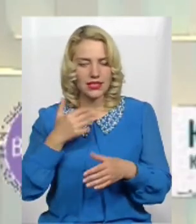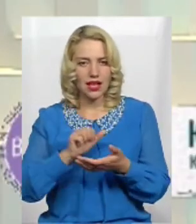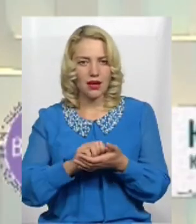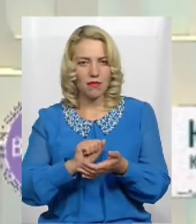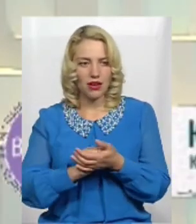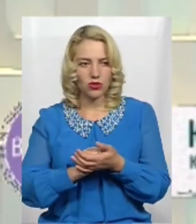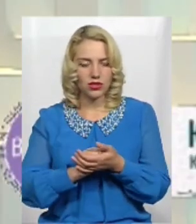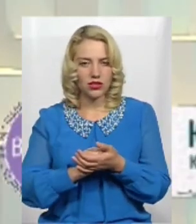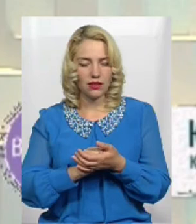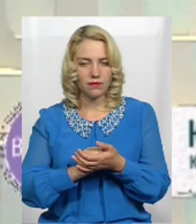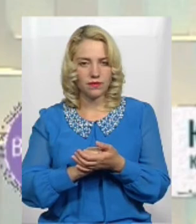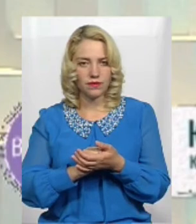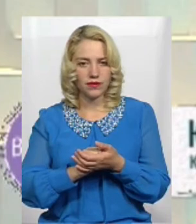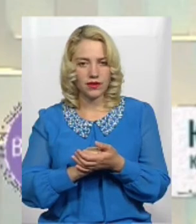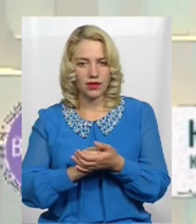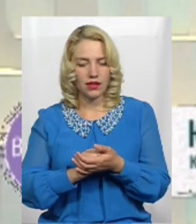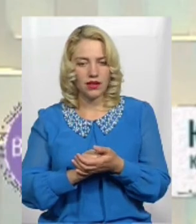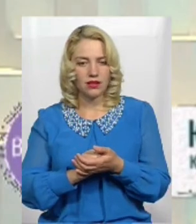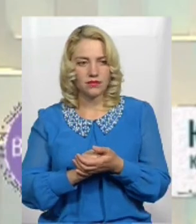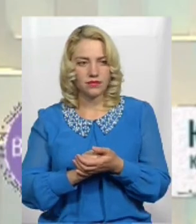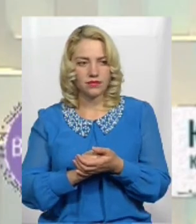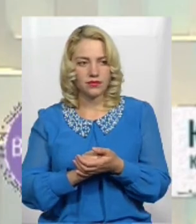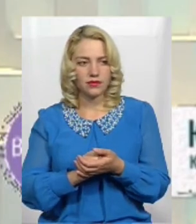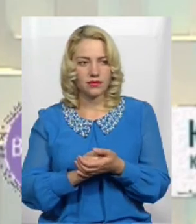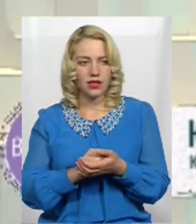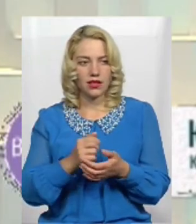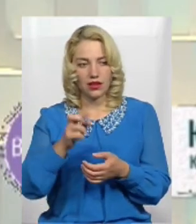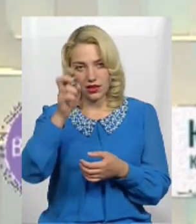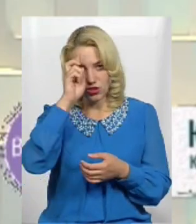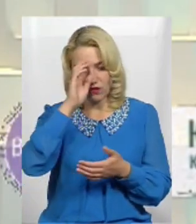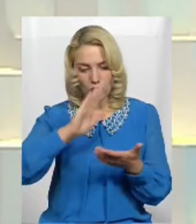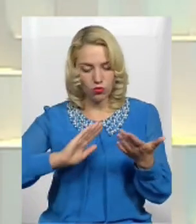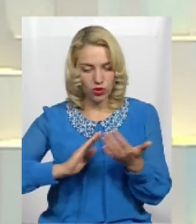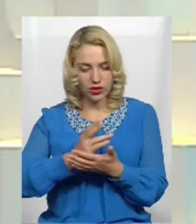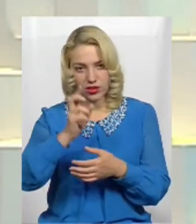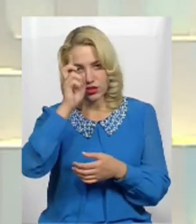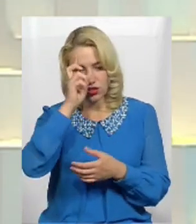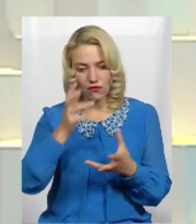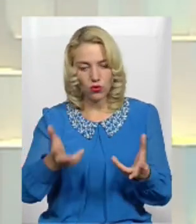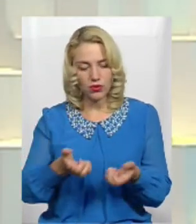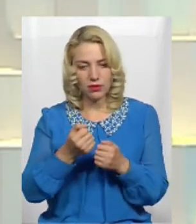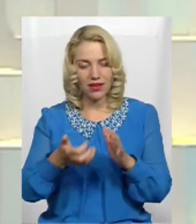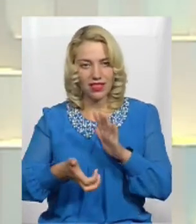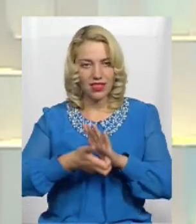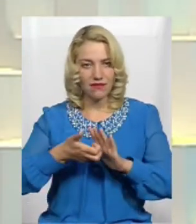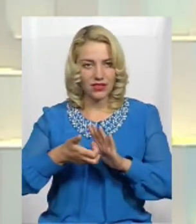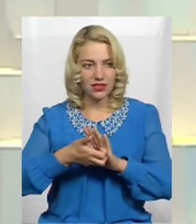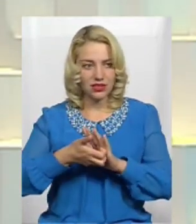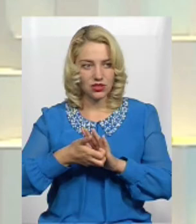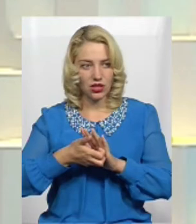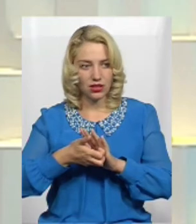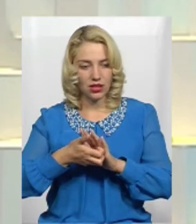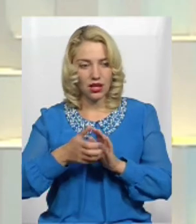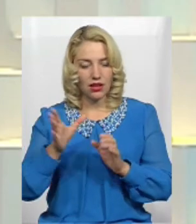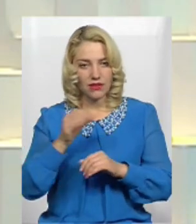тому що це є... Чого ж не вистачає зараз для того, щоб розвивати тваринництво в області? Саме державної політики, державної підтримки, бо насправді в